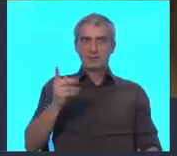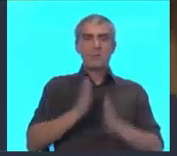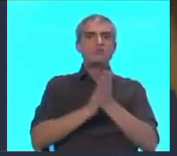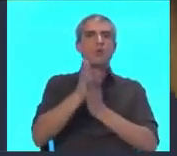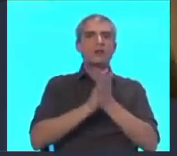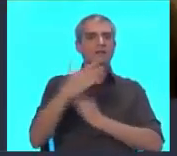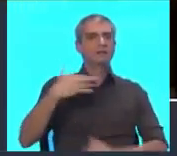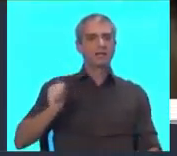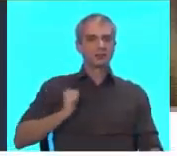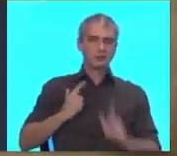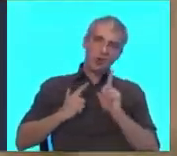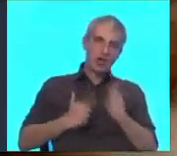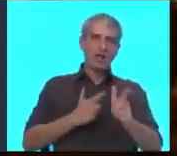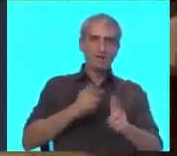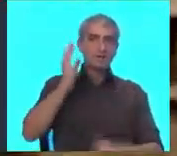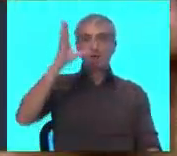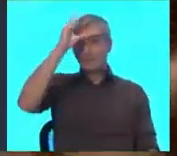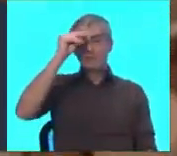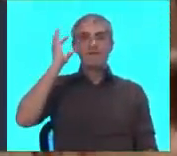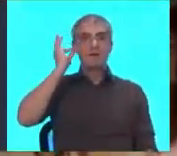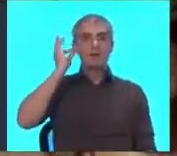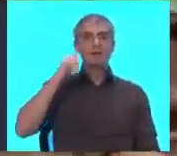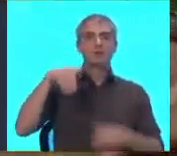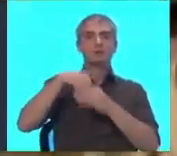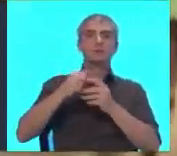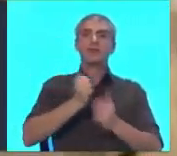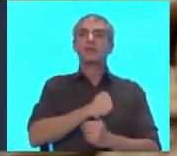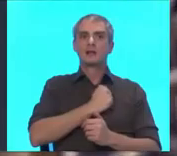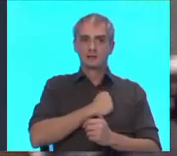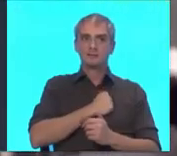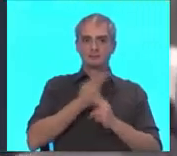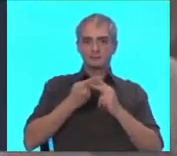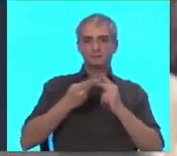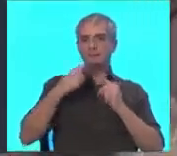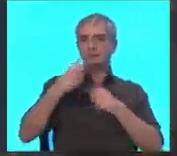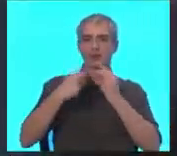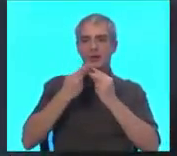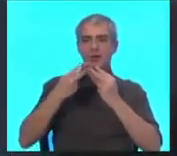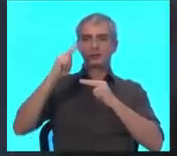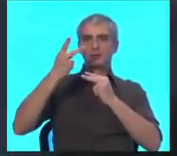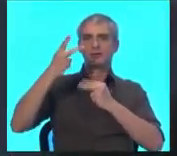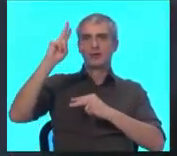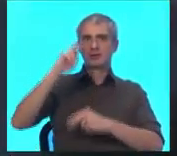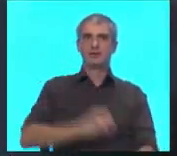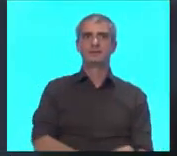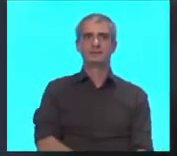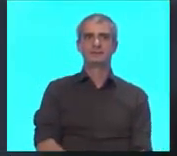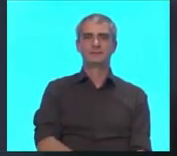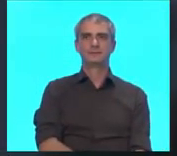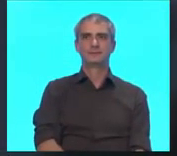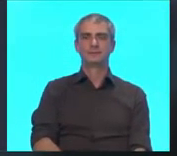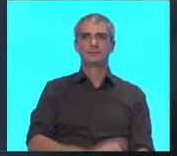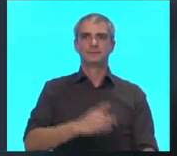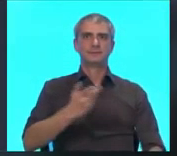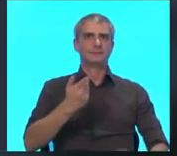לשירות קרבי מצד הבנים והבנות במגזר הדתי עולה משנה לשנה. אז רואי, העניין הזה